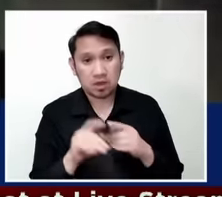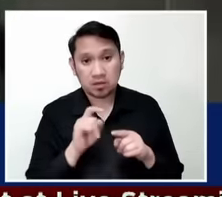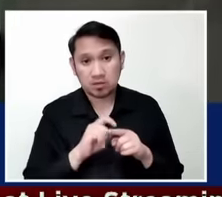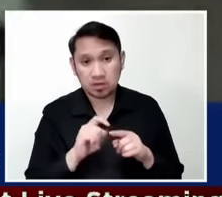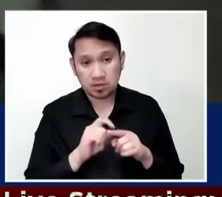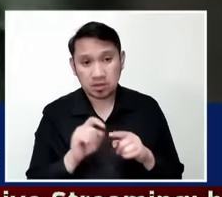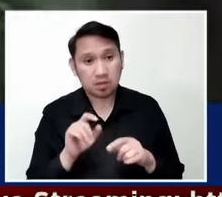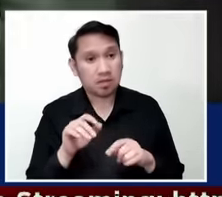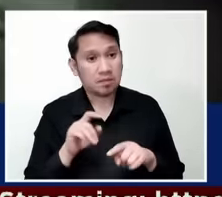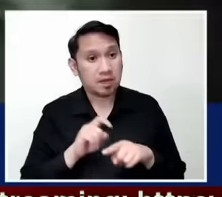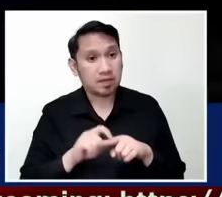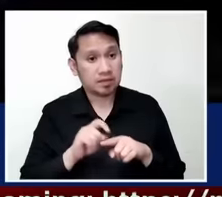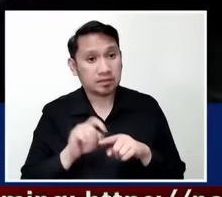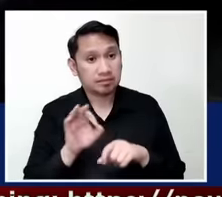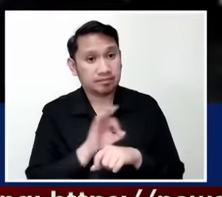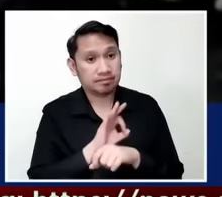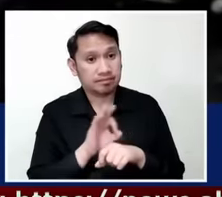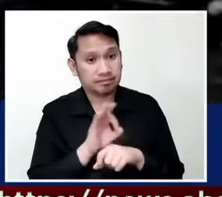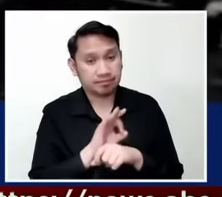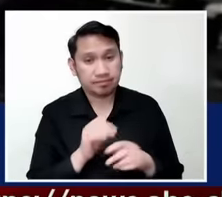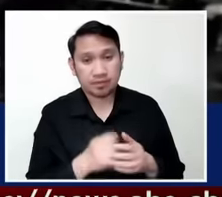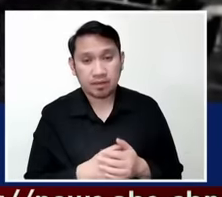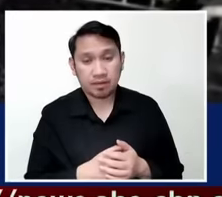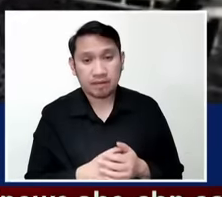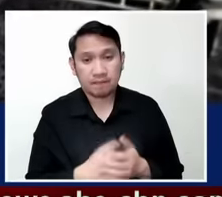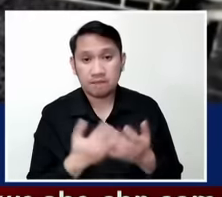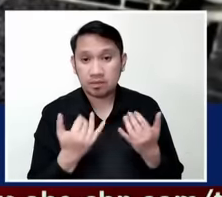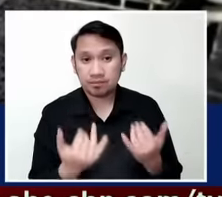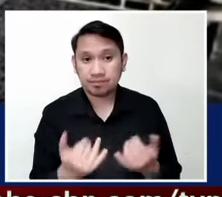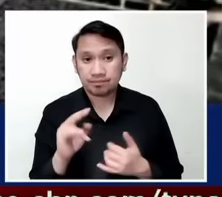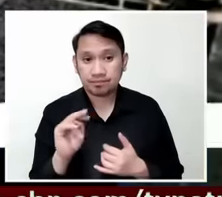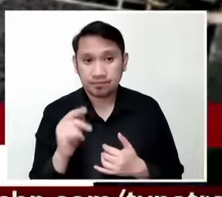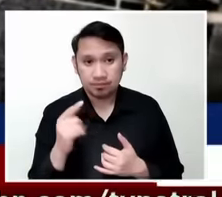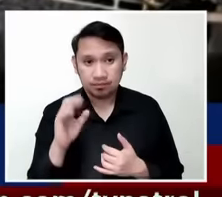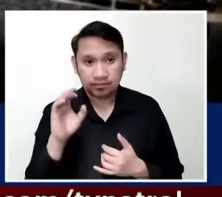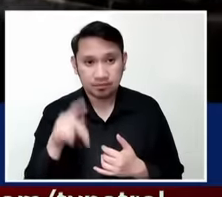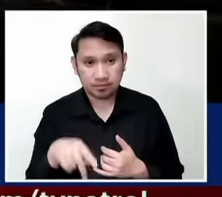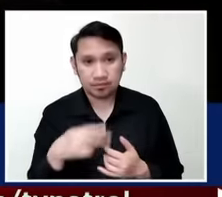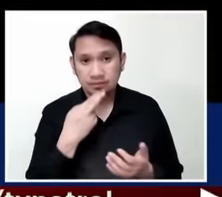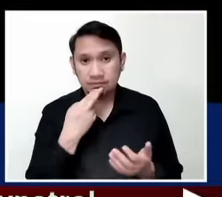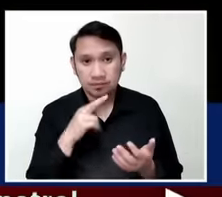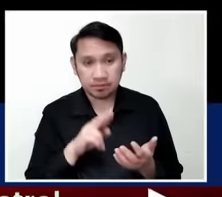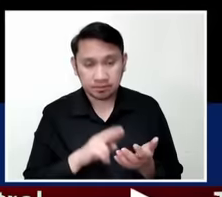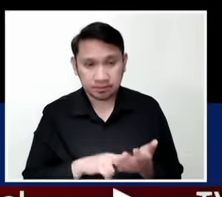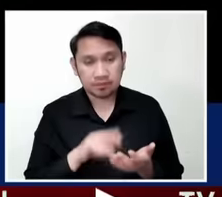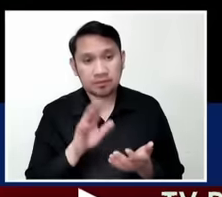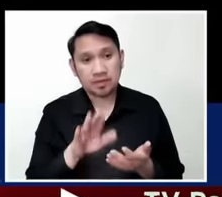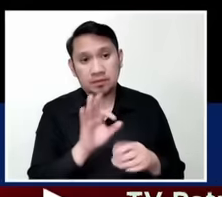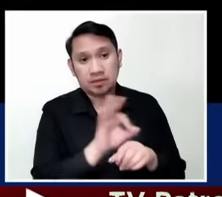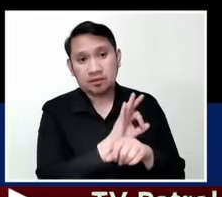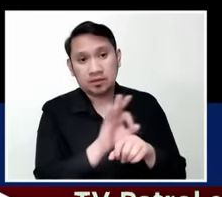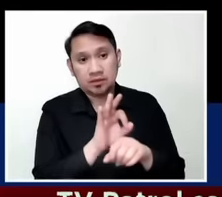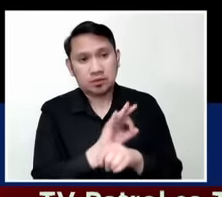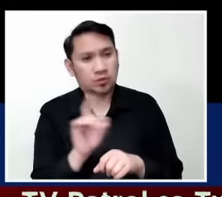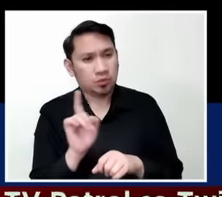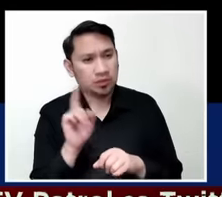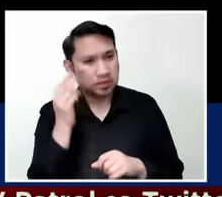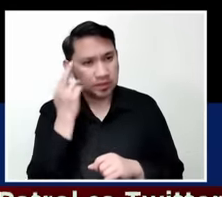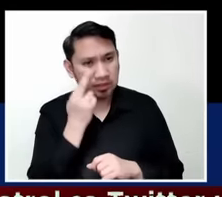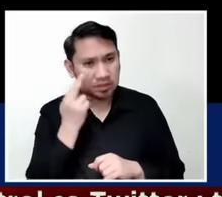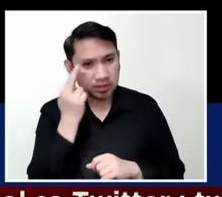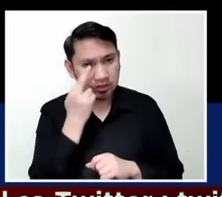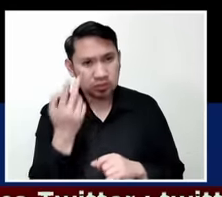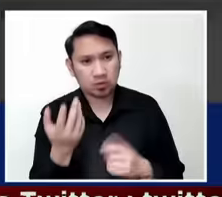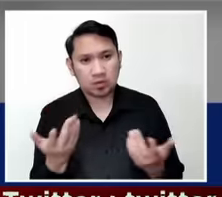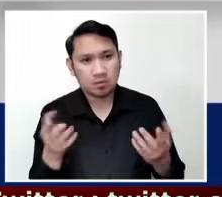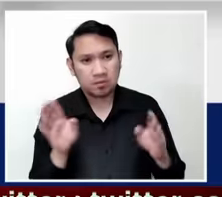plant ayon sa NGCP. Hinihintay pa ng NGCP ang opisyal na report ng mga power plant kung ano ang dahilan ng pagbagsak